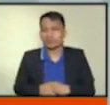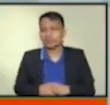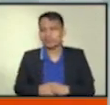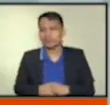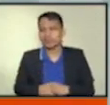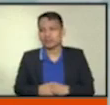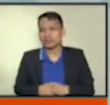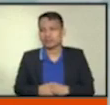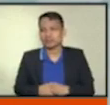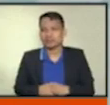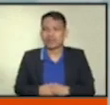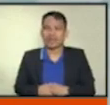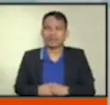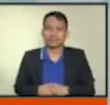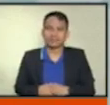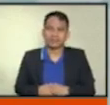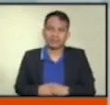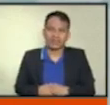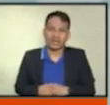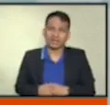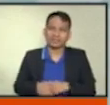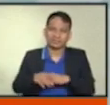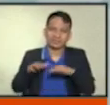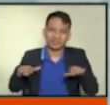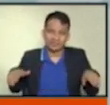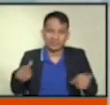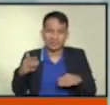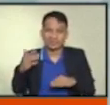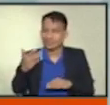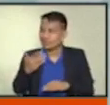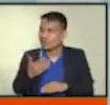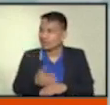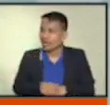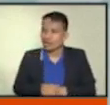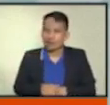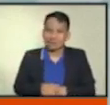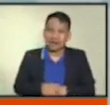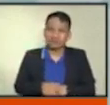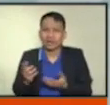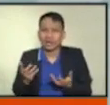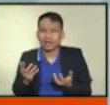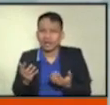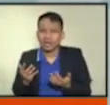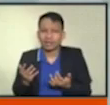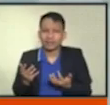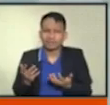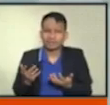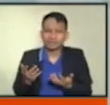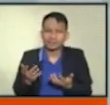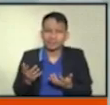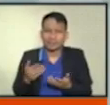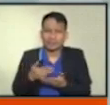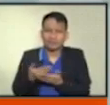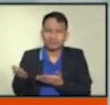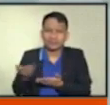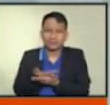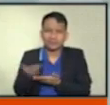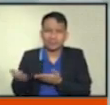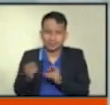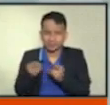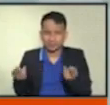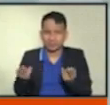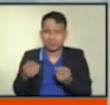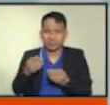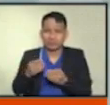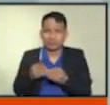mga anak po niya yon. Kaya nga, bakit mo pinapadalahan ng pera yung mga anak ni Marcore para saan? Kasi pambili po ng notebook kasi